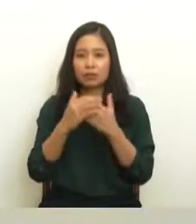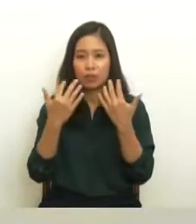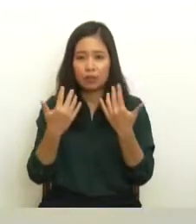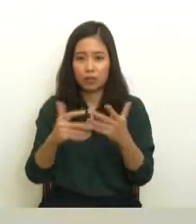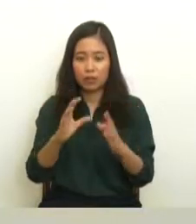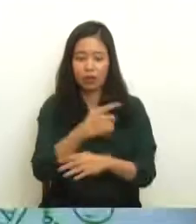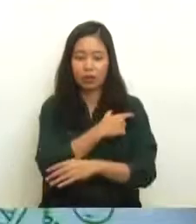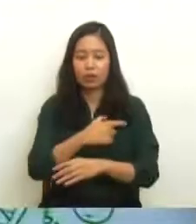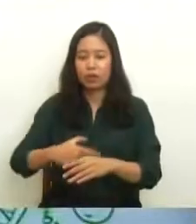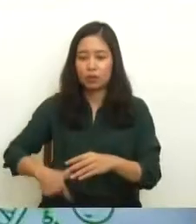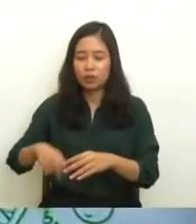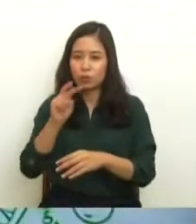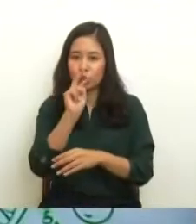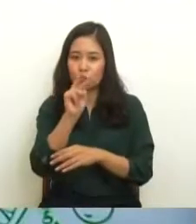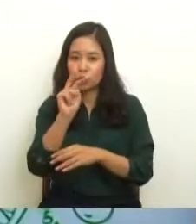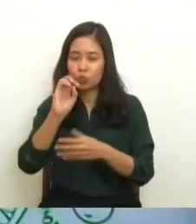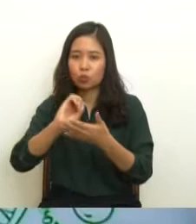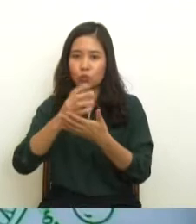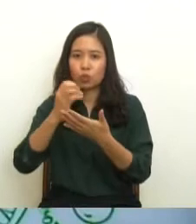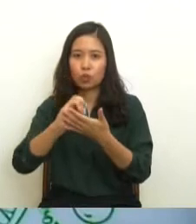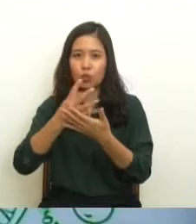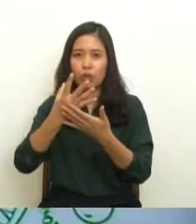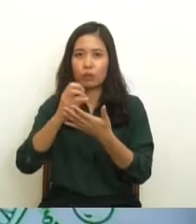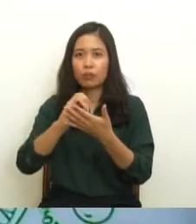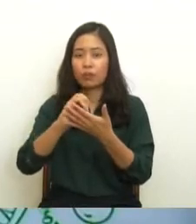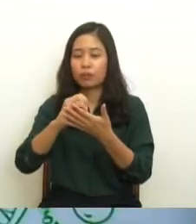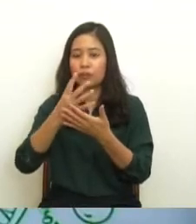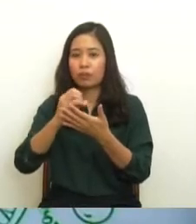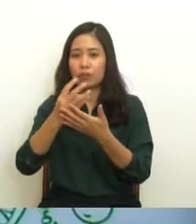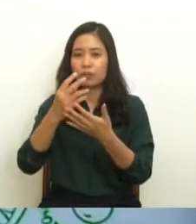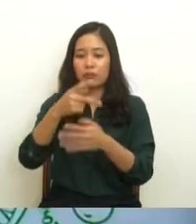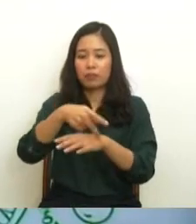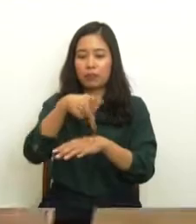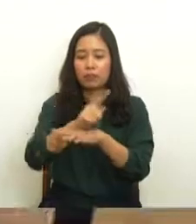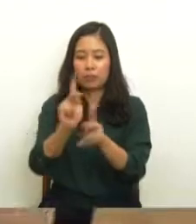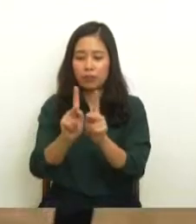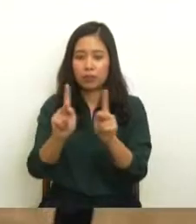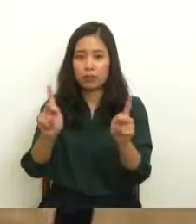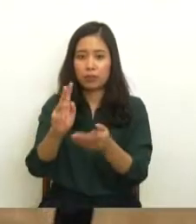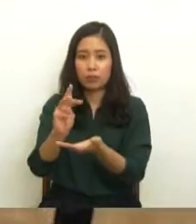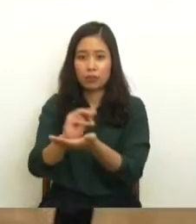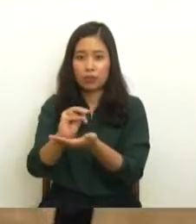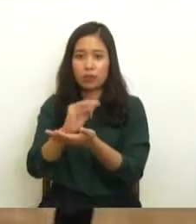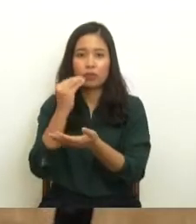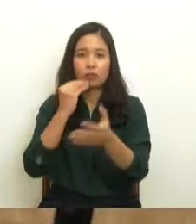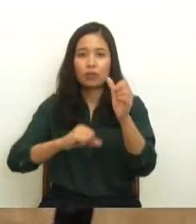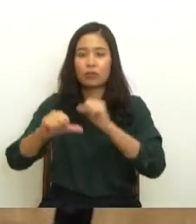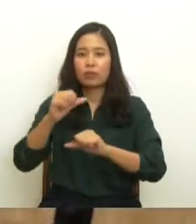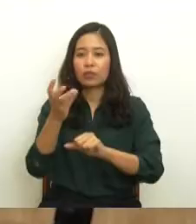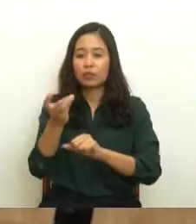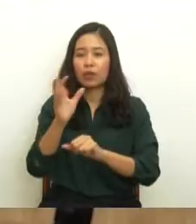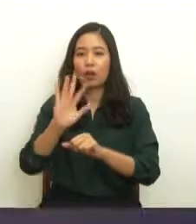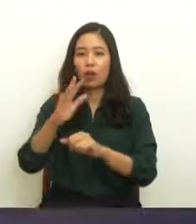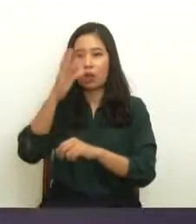ผ่านโแรมออนไน์จาก Dr. Michael Frisch ประทานกรรมการบริหารมูลนิทินัวิจัยน้อยประเทศเยรมัมี